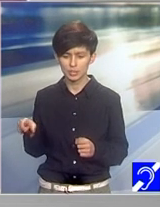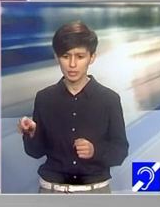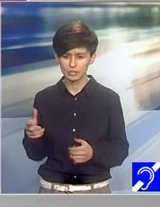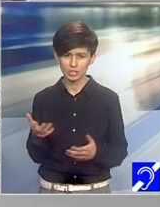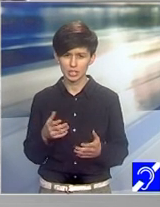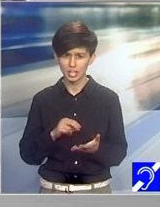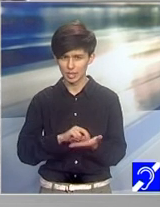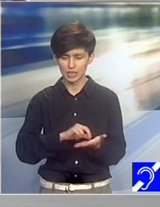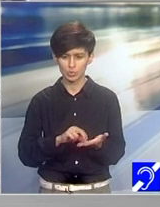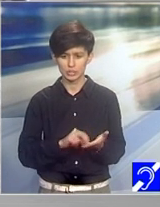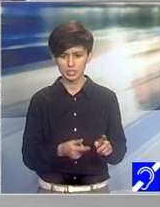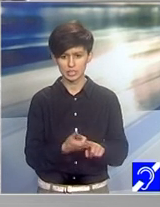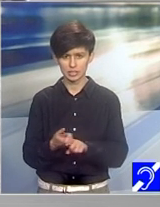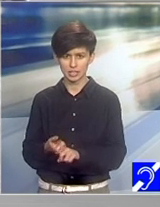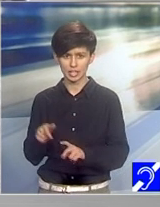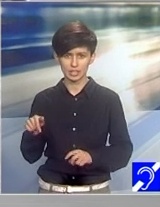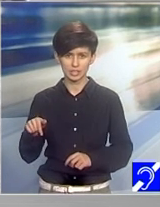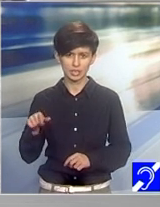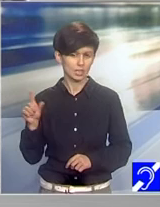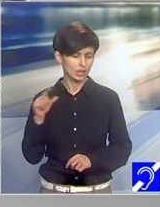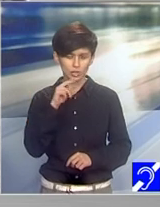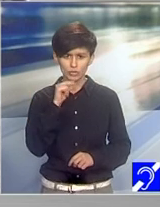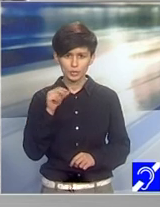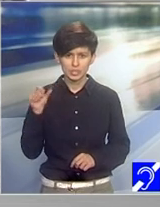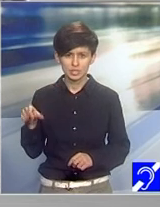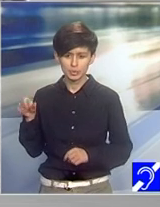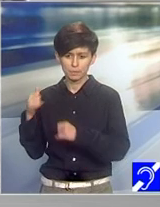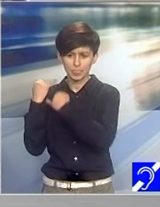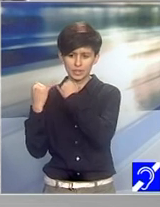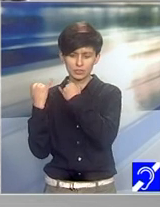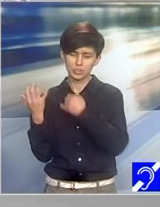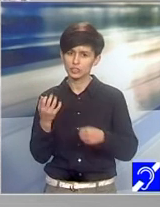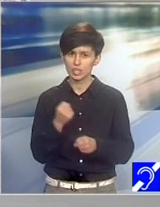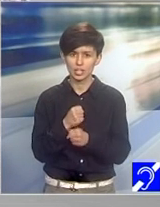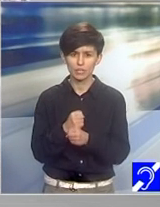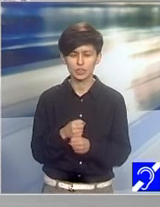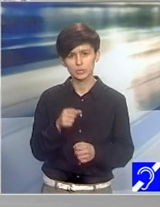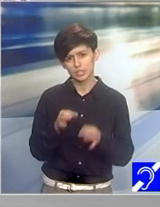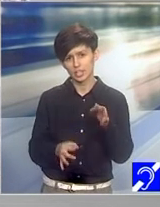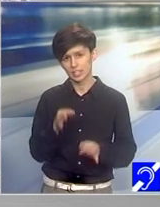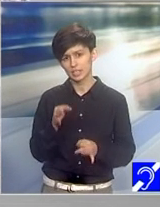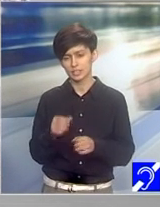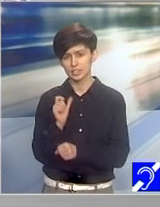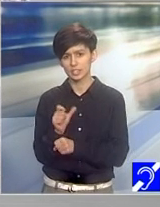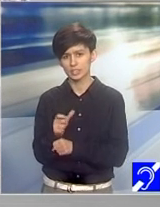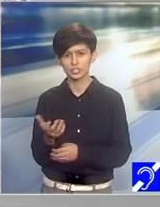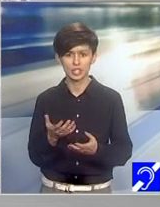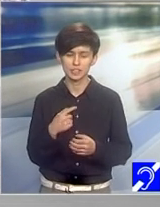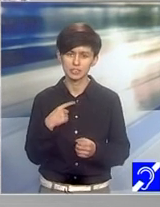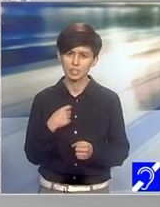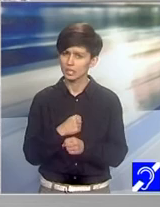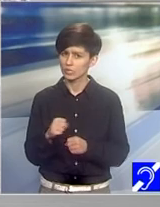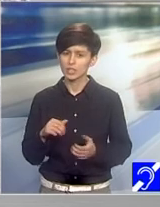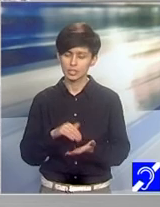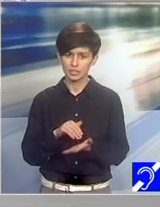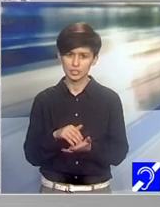el nu vorbesc neapărat despre istoricii care au făcut analize critice, să spunem, care sunt foarte necesare.